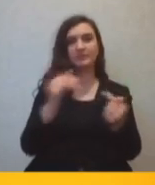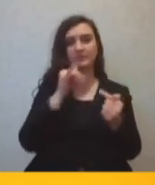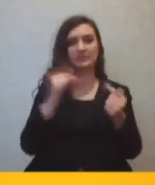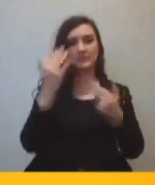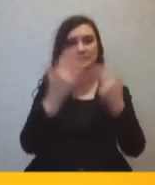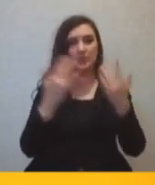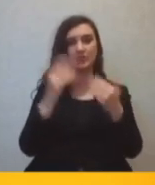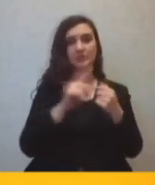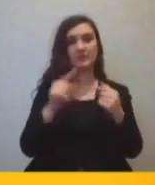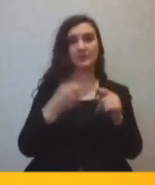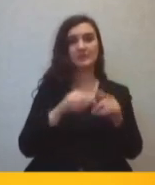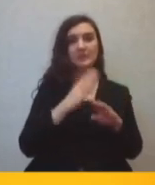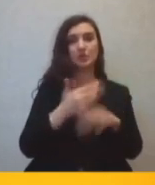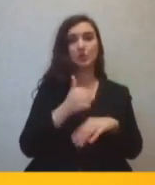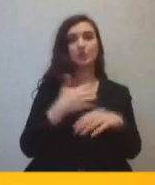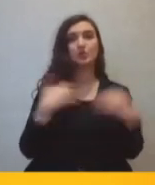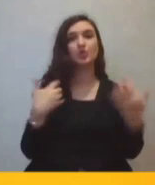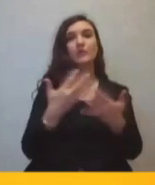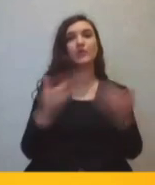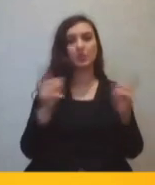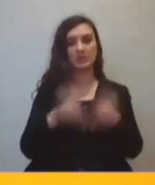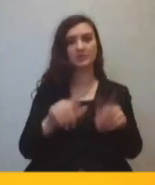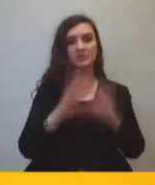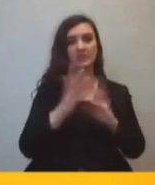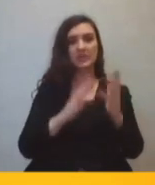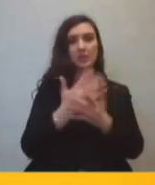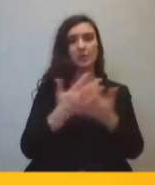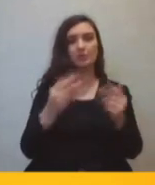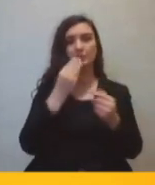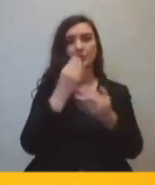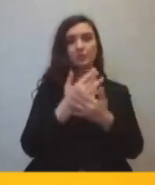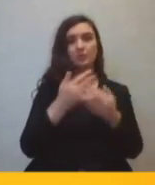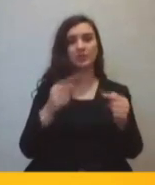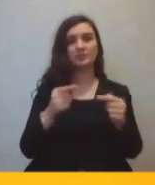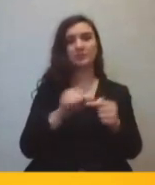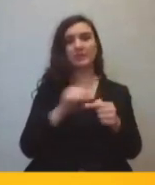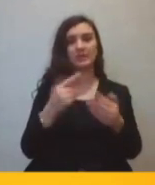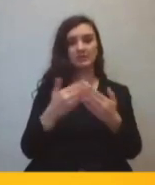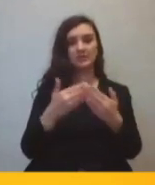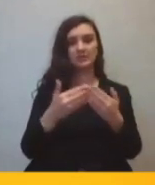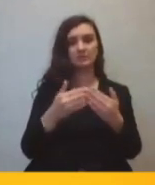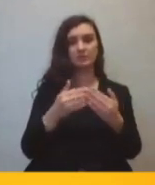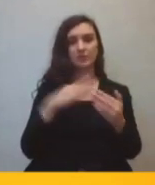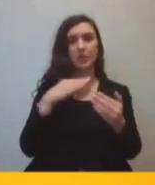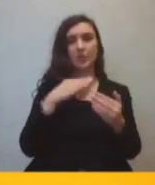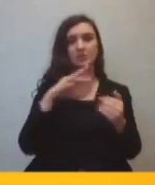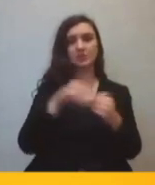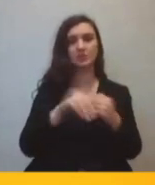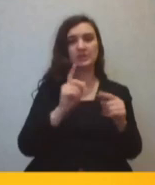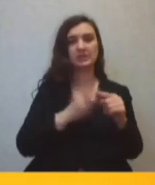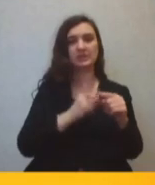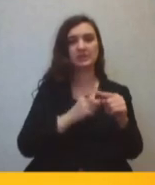კი წარმოიდგენთ, მაგრამ ის არის როგორც ცხოველური, ასევე მცენარეული წარმოშობის პროდუქტებში. მაგალითად, ხორცში არსებული